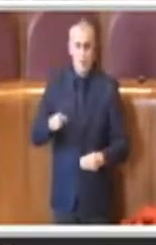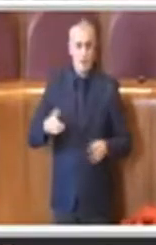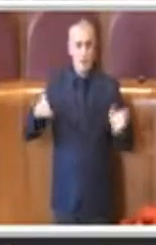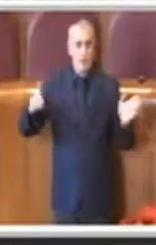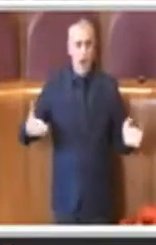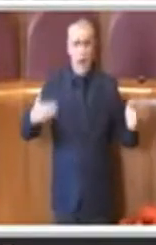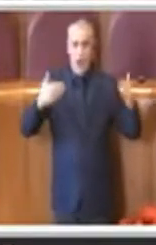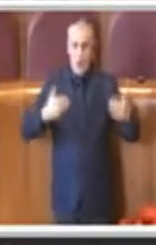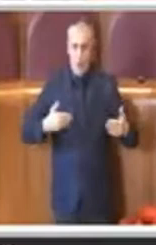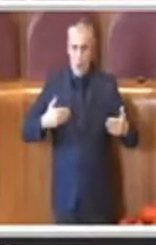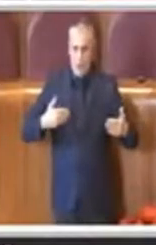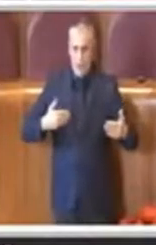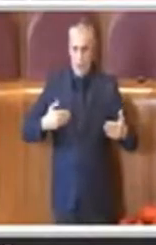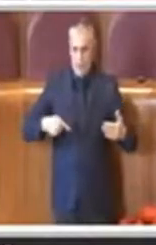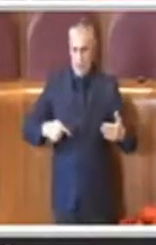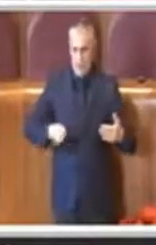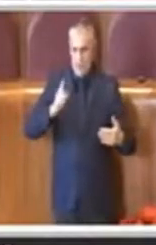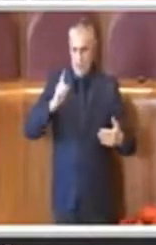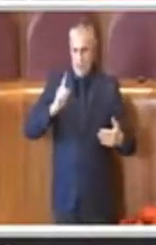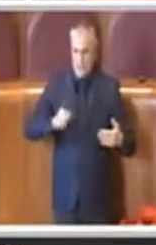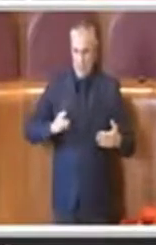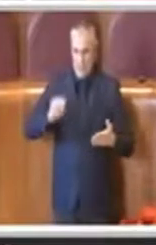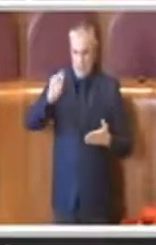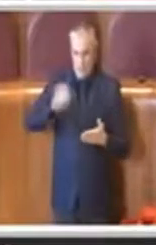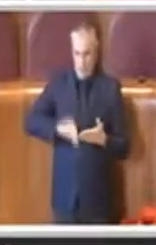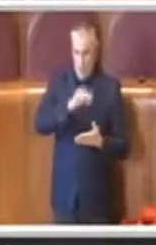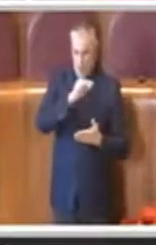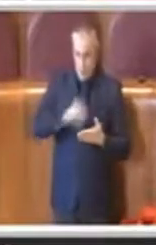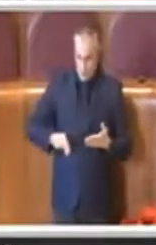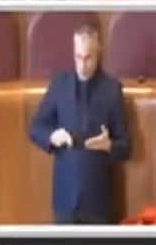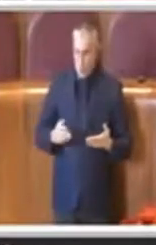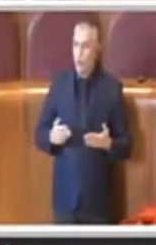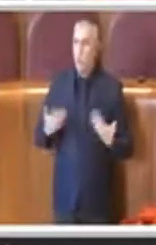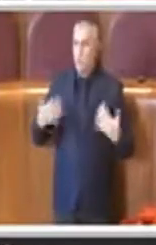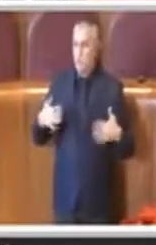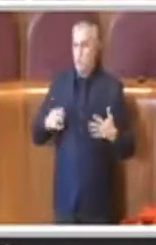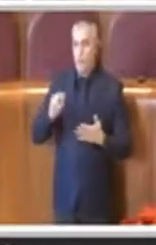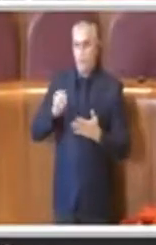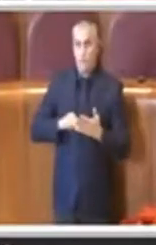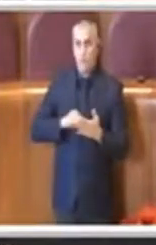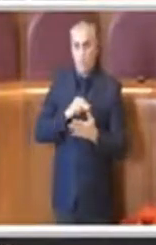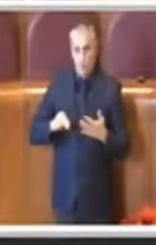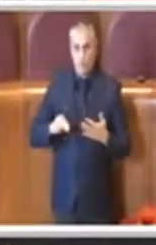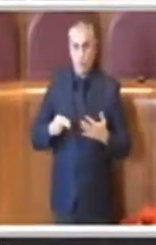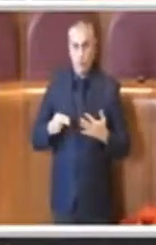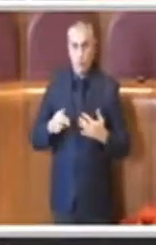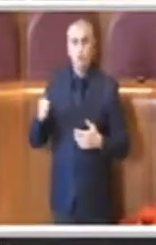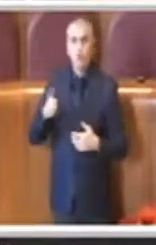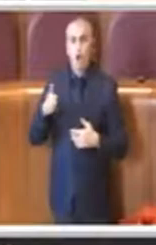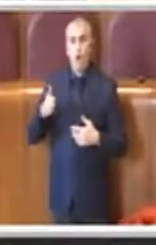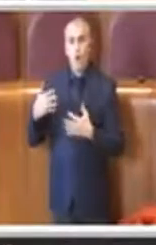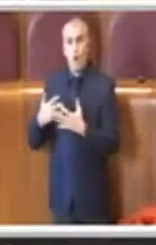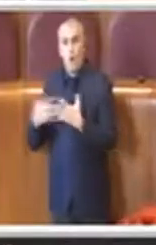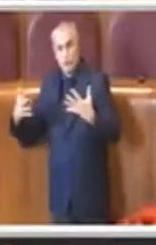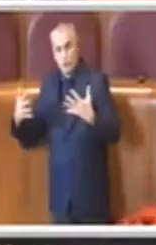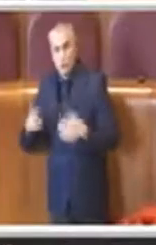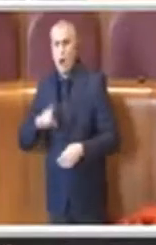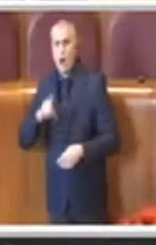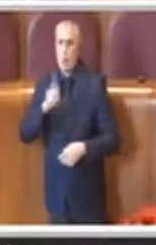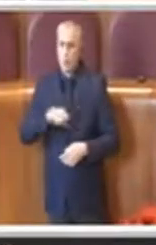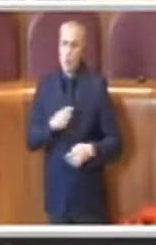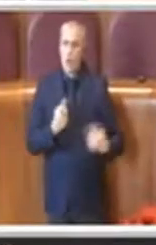dell'Aula, che ricordo, insomma, è sempre stato un voto molto ampio, quindi non solo della maggioranza, ma anche le opposizioni ci